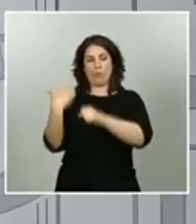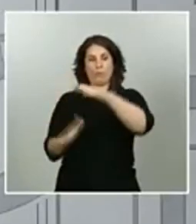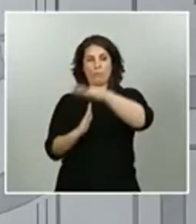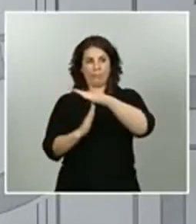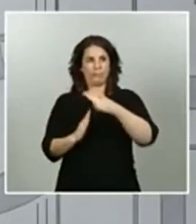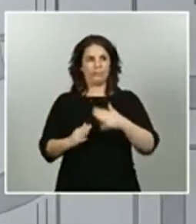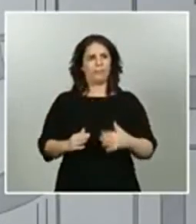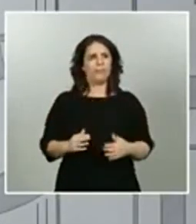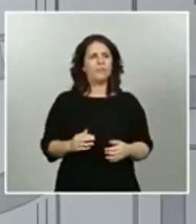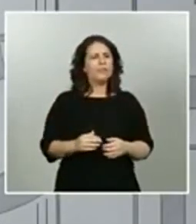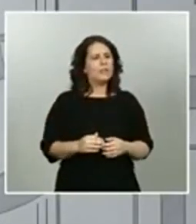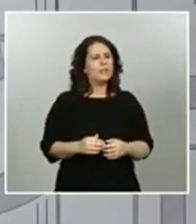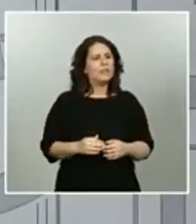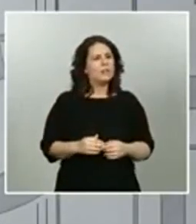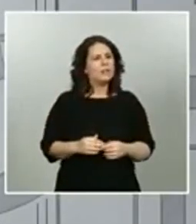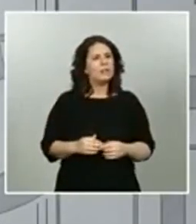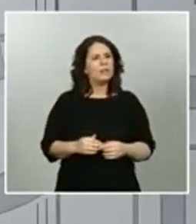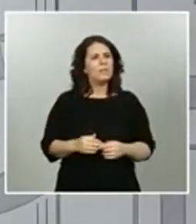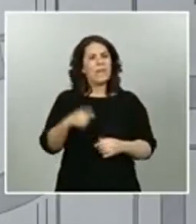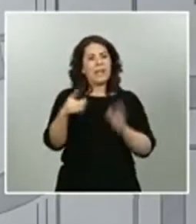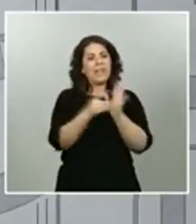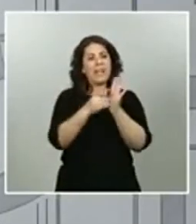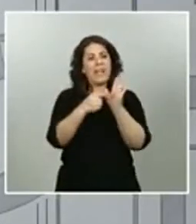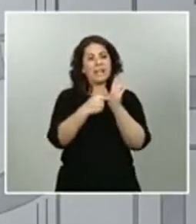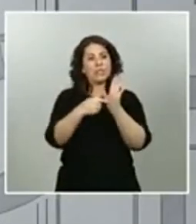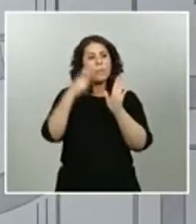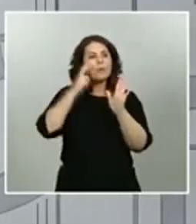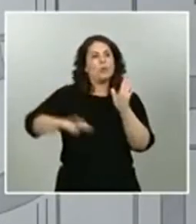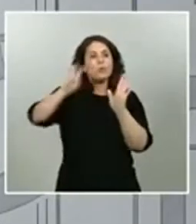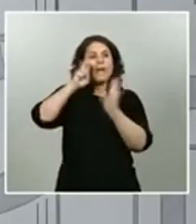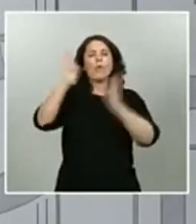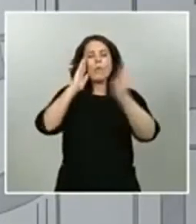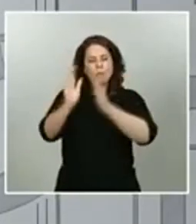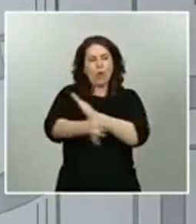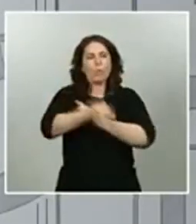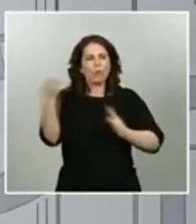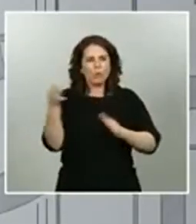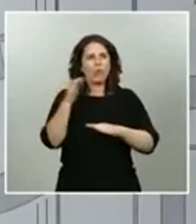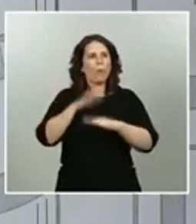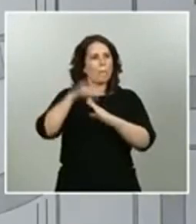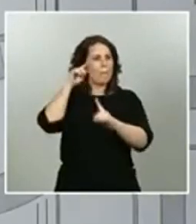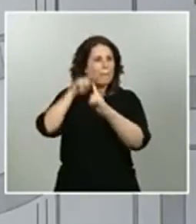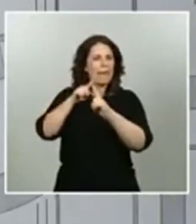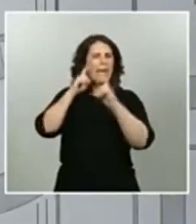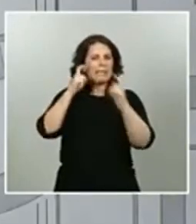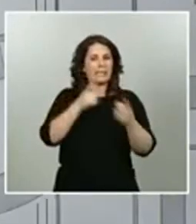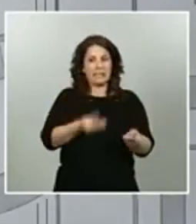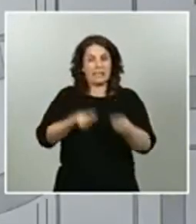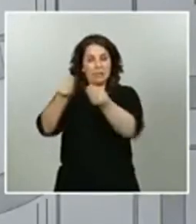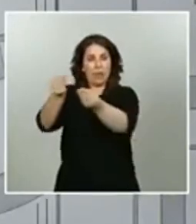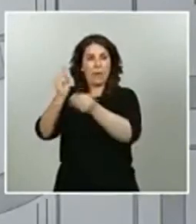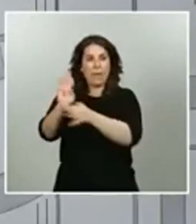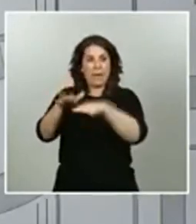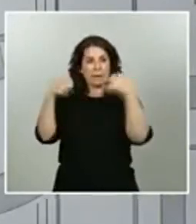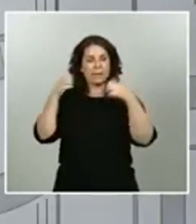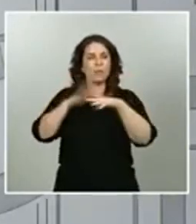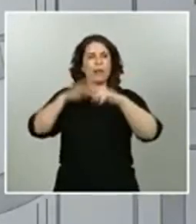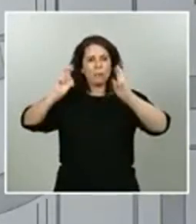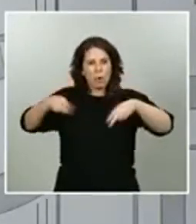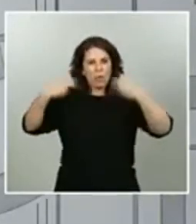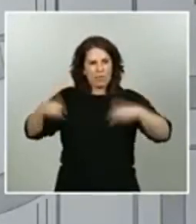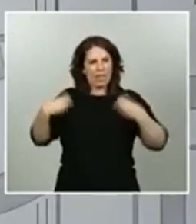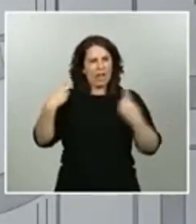in Parlamento un decreto che modifichi alcuni profili del decreto sicurezza che ci paiono meritevoli di